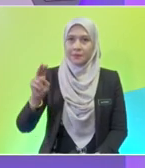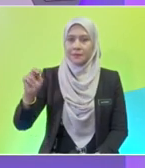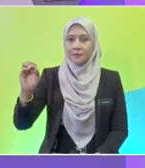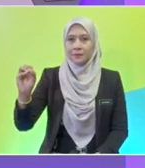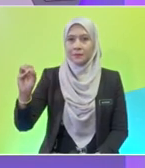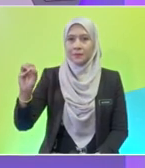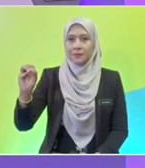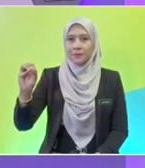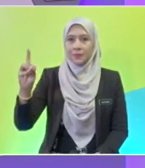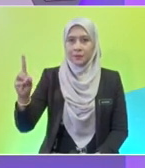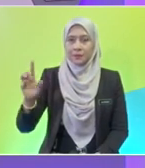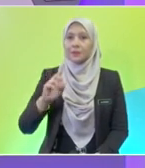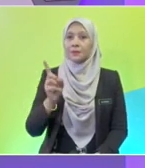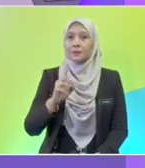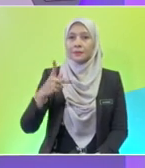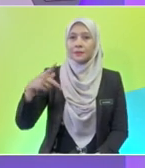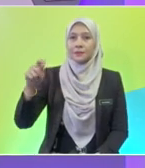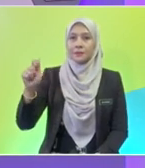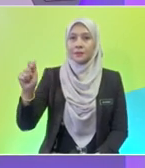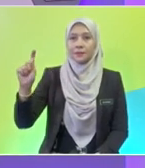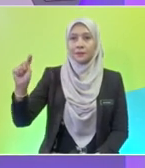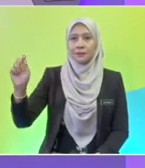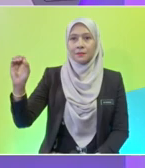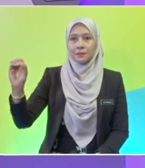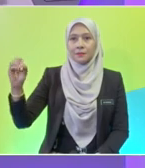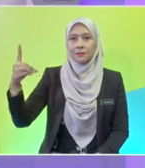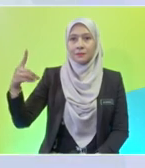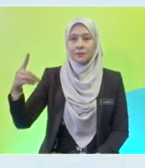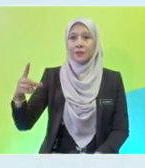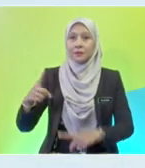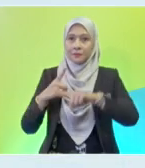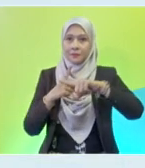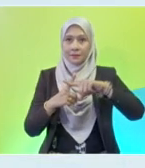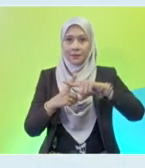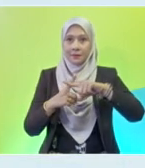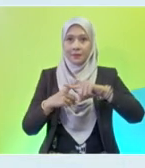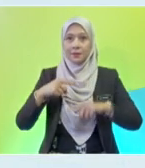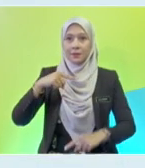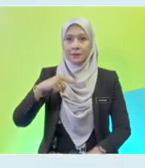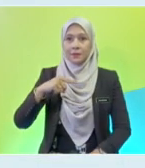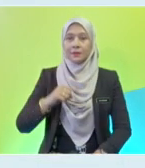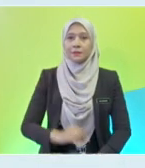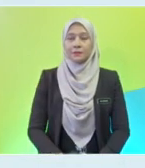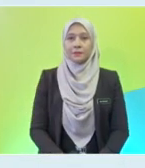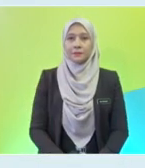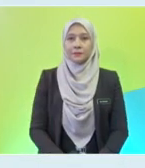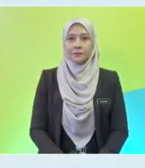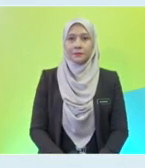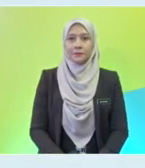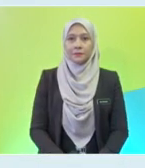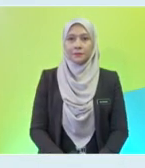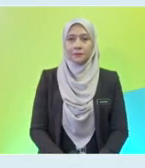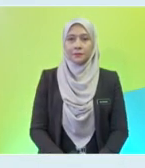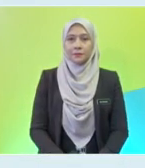kita jadi lihat kepada nilai-nilai ke upayaan